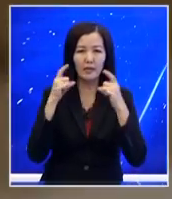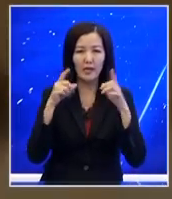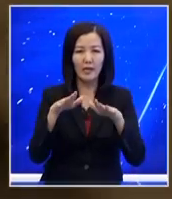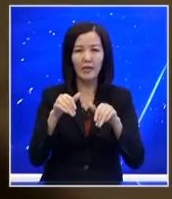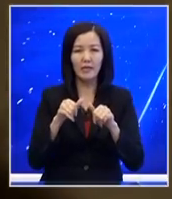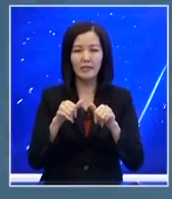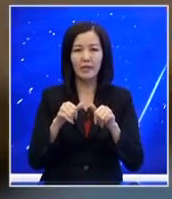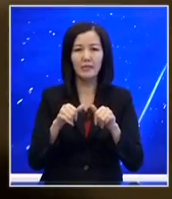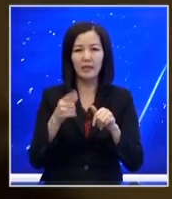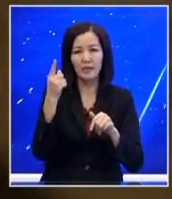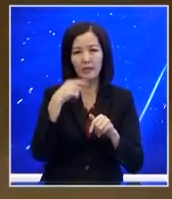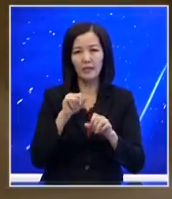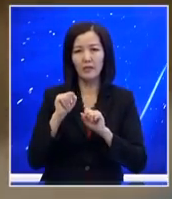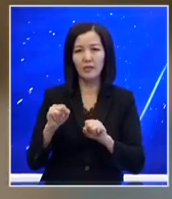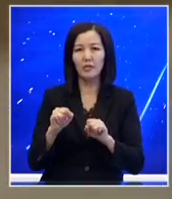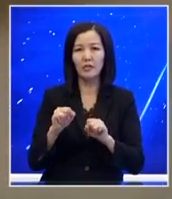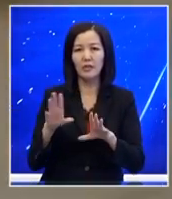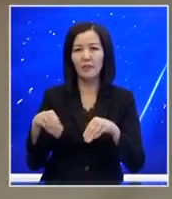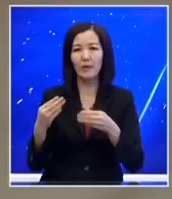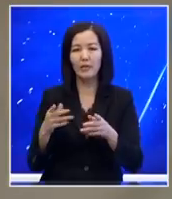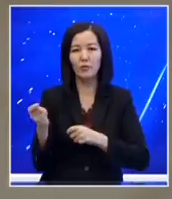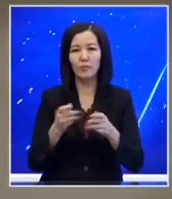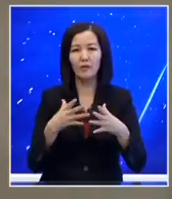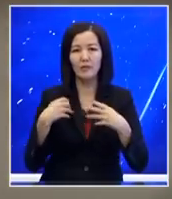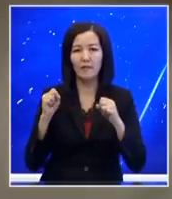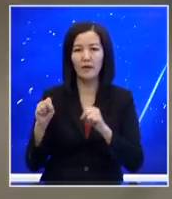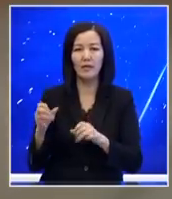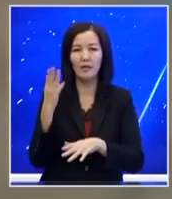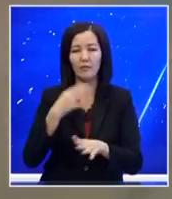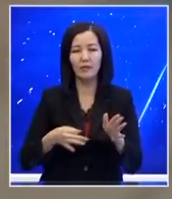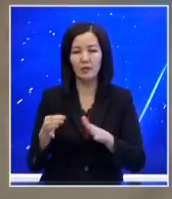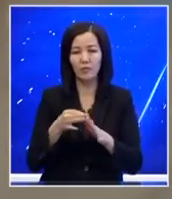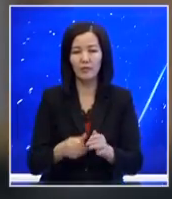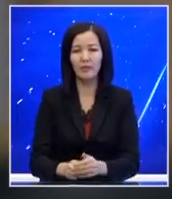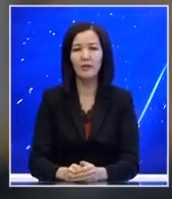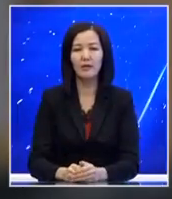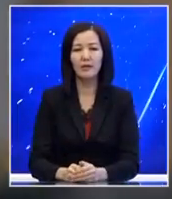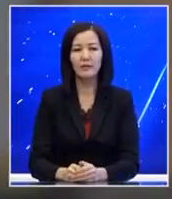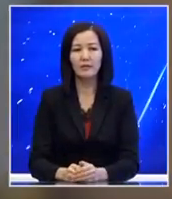средства индивидуальной защиты переданы на баланс Управления здравоохранения Алматинской области.